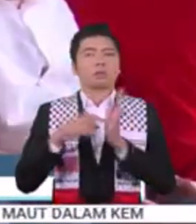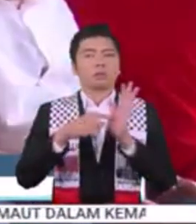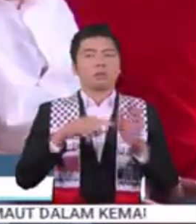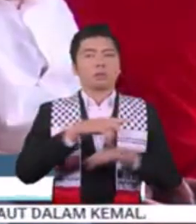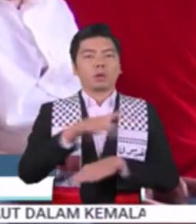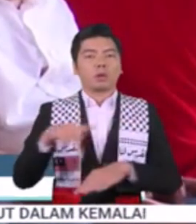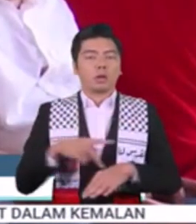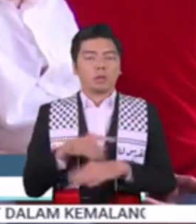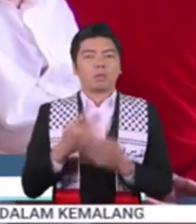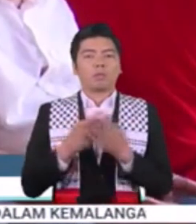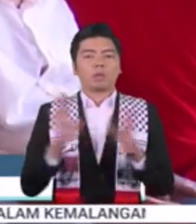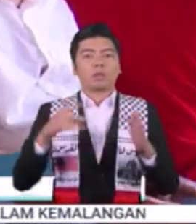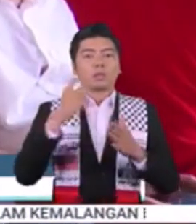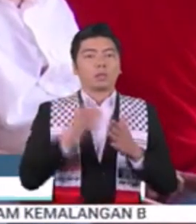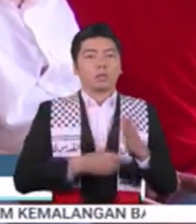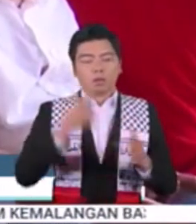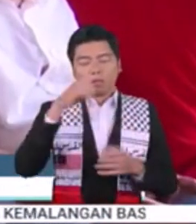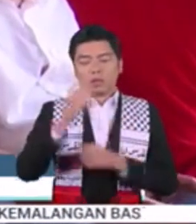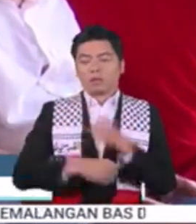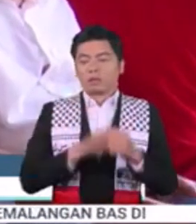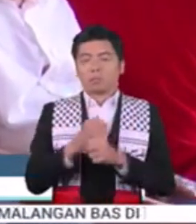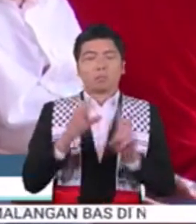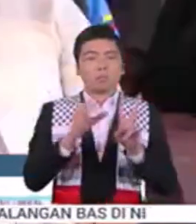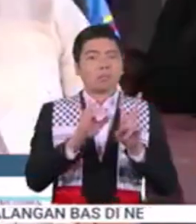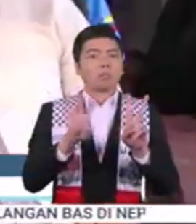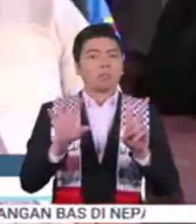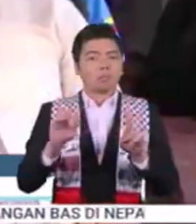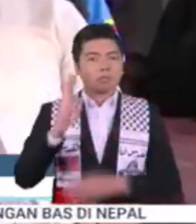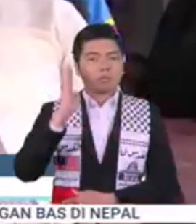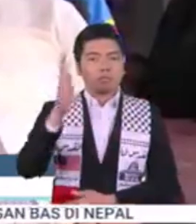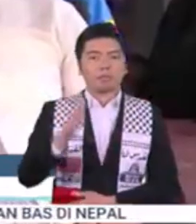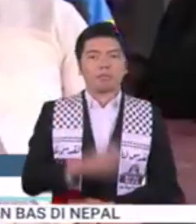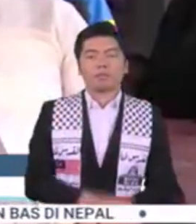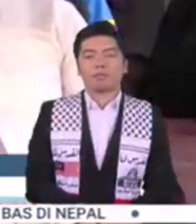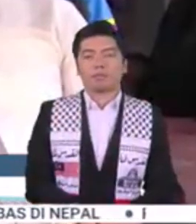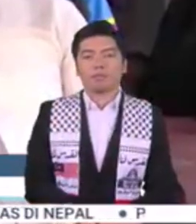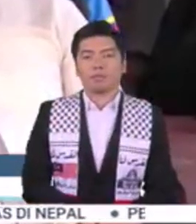fizikal Pulau Bebas Cukai ini menjelang tahun 2040.